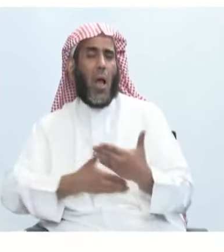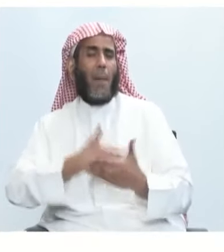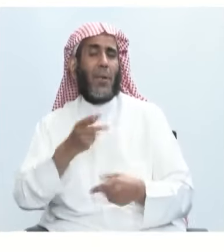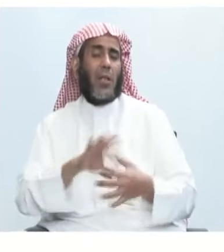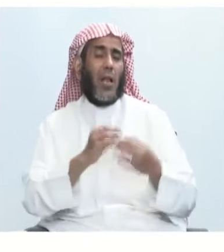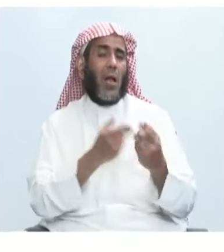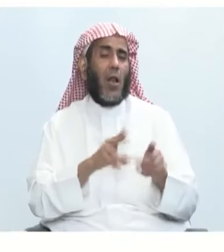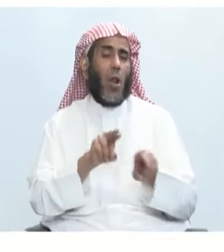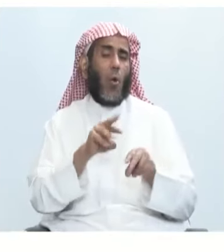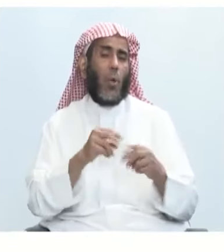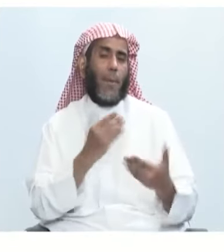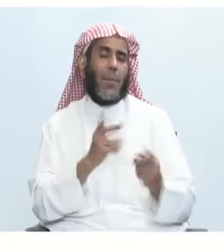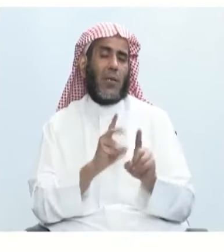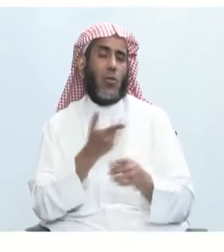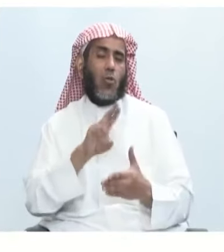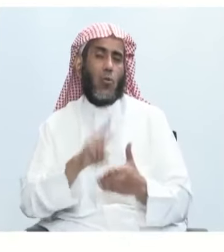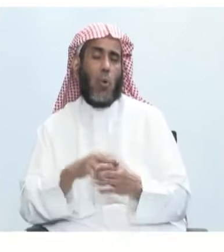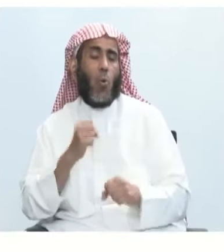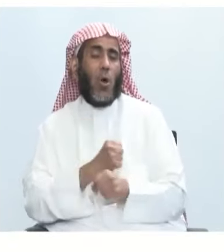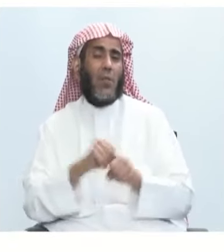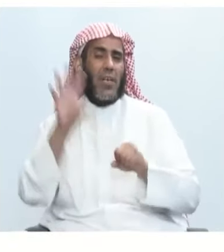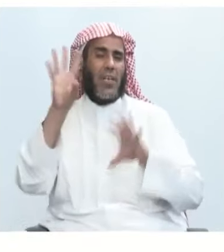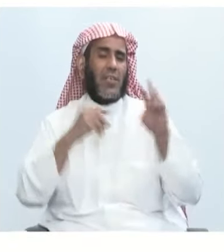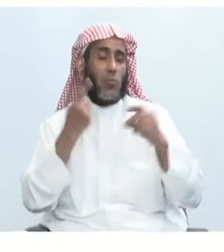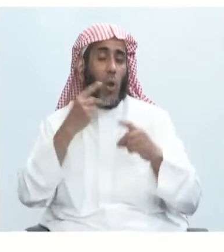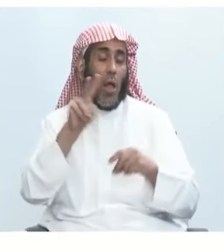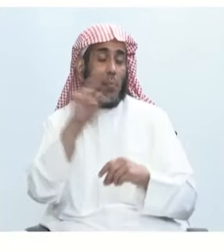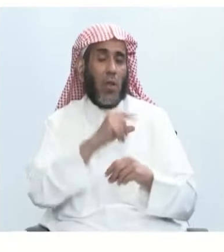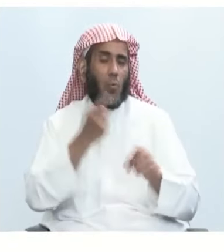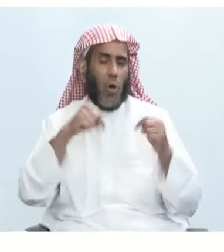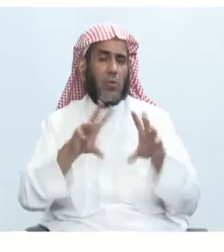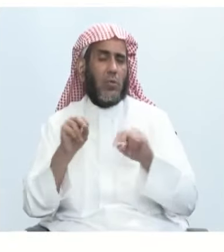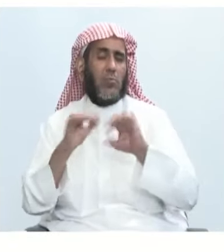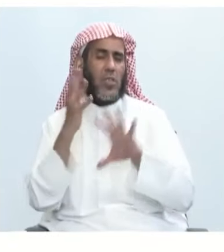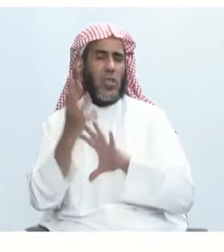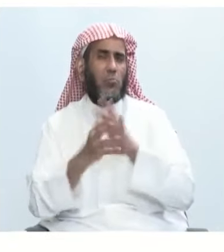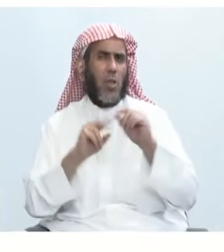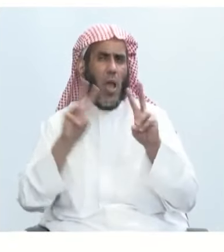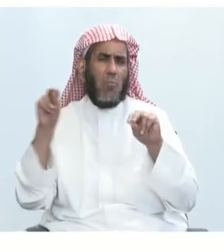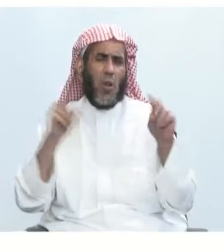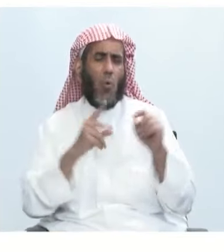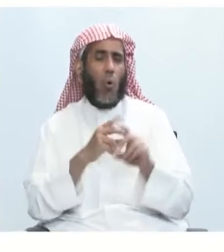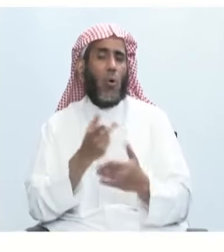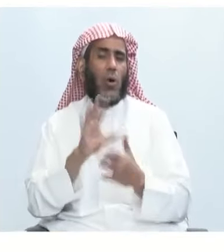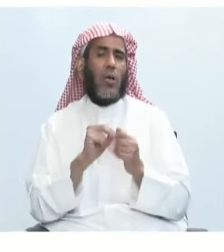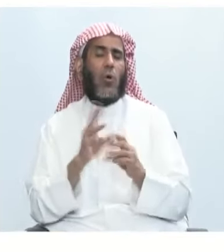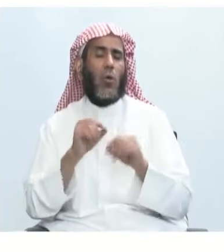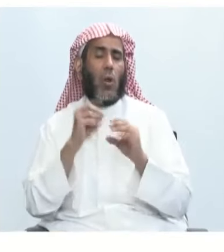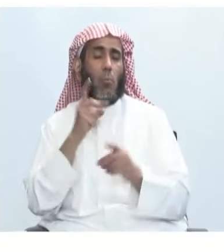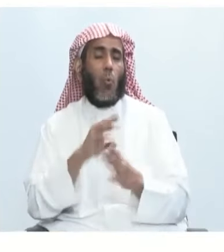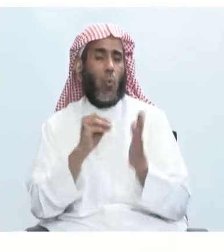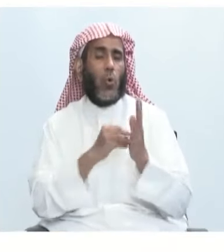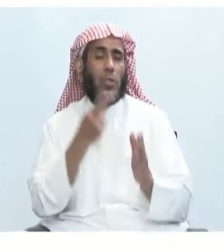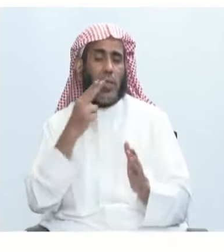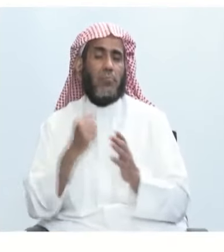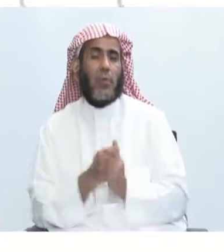الاخويه بينكما ثم هنا وظف القصص والامثله الواقعيه واستخدم التشبيهات والاستعارات كله على ه موضوع التدخين ونقول